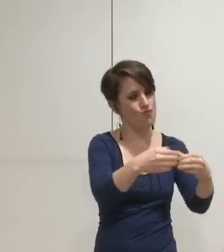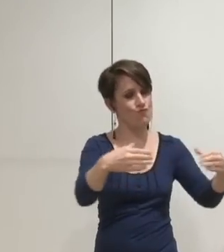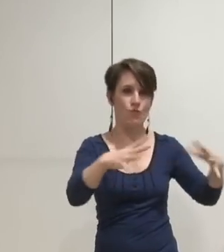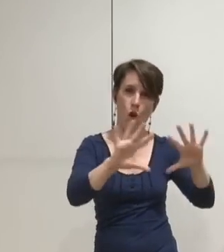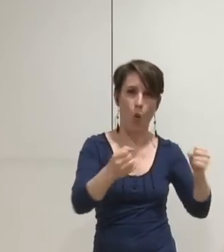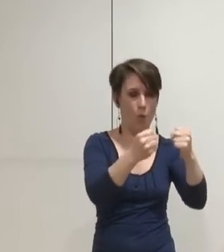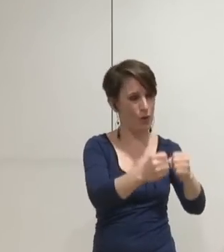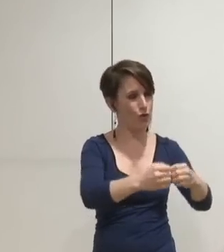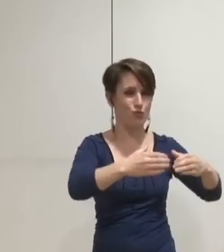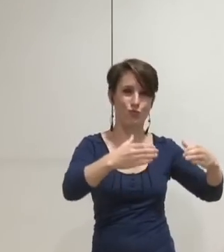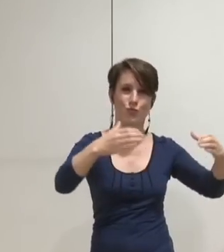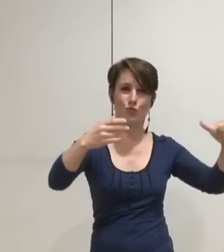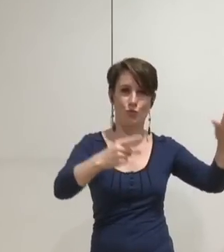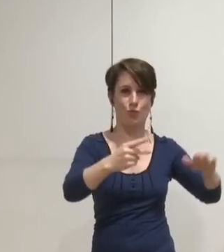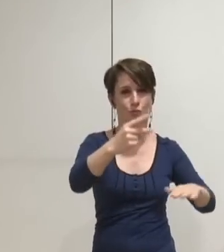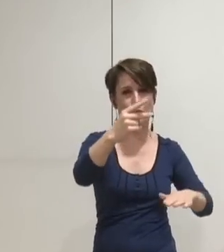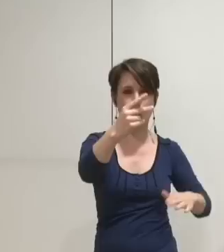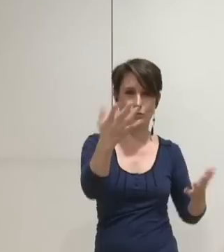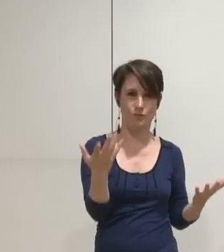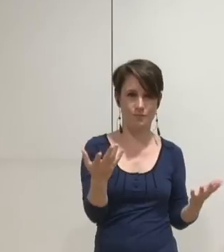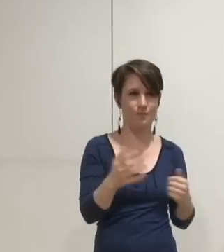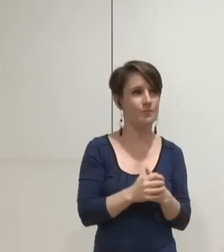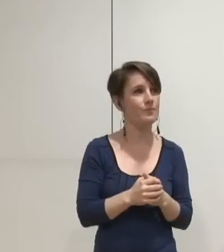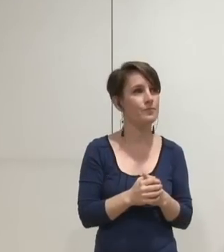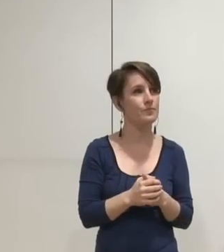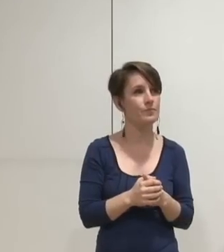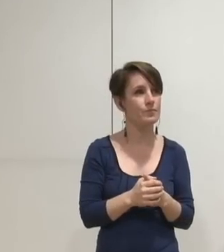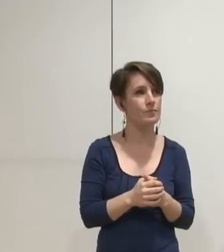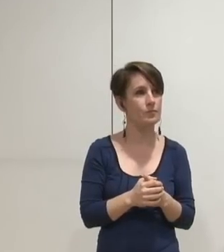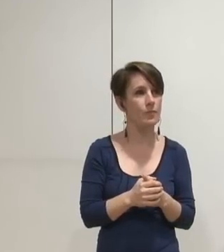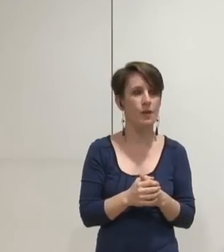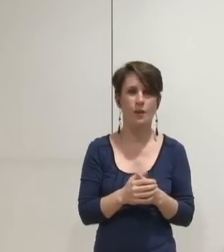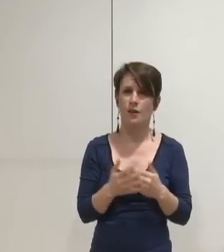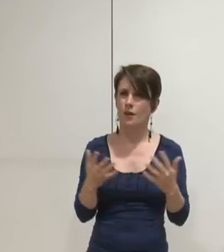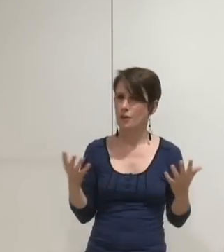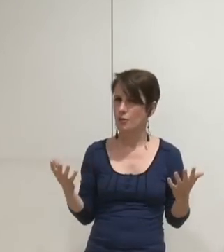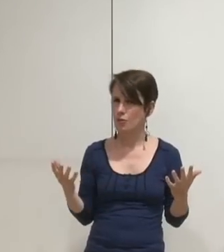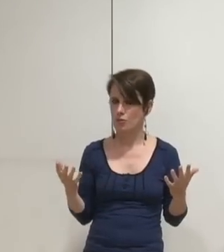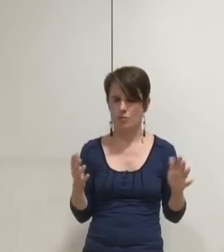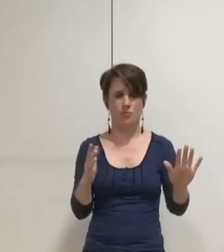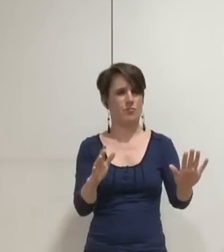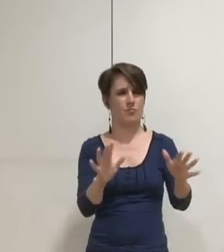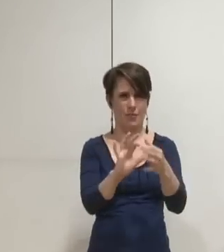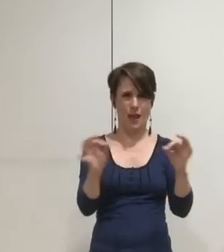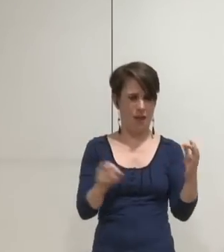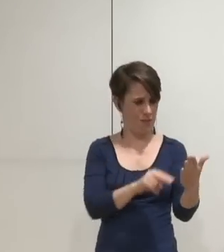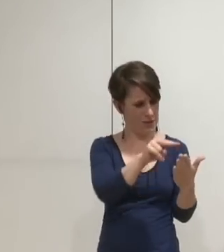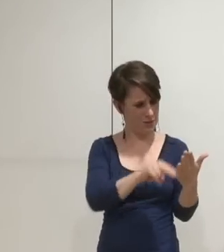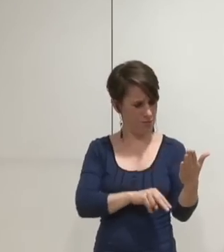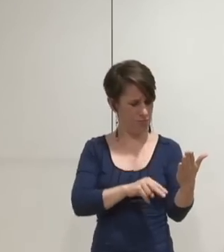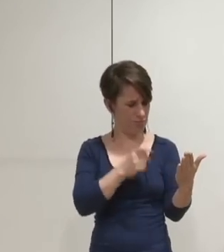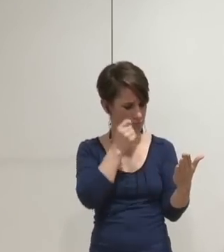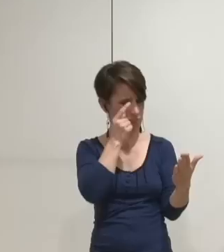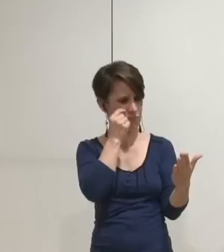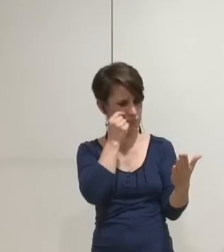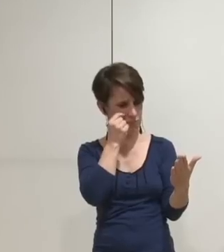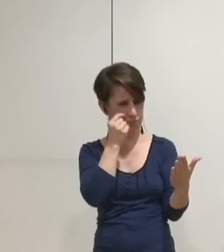passés seront valorisés au sein du budget de la régie lumière nous sommes obligés de nous arrêter un instant sur ce document qui dit donc tout